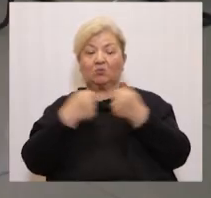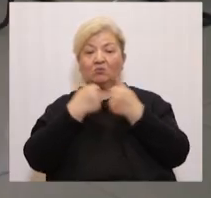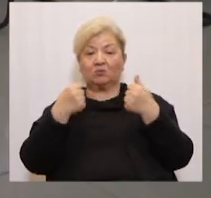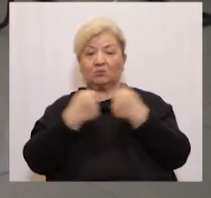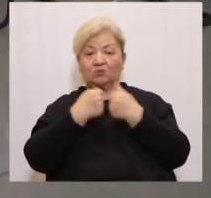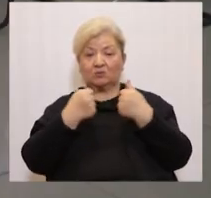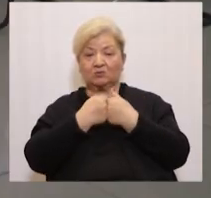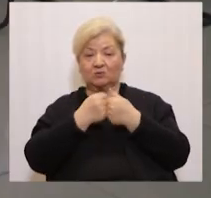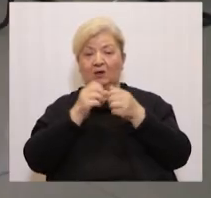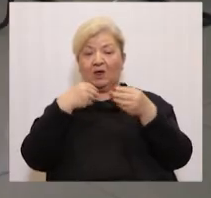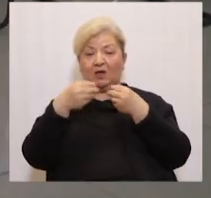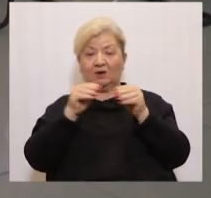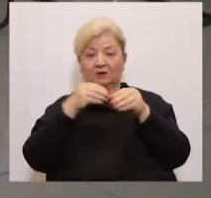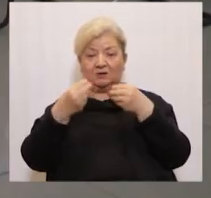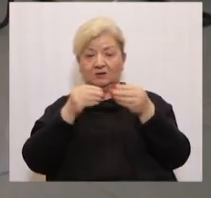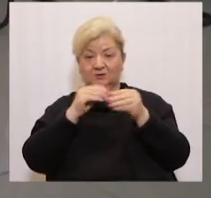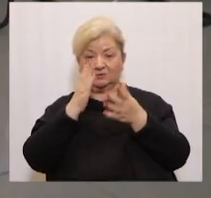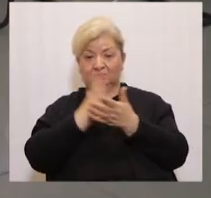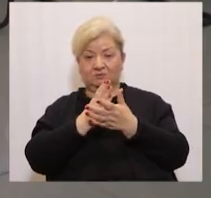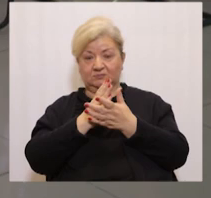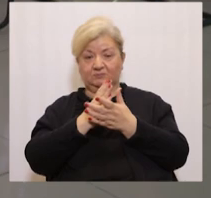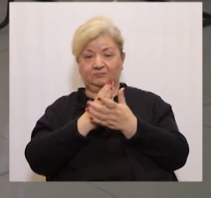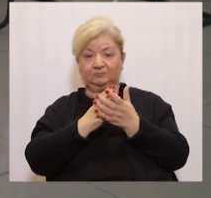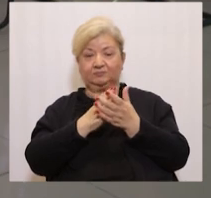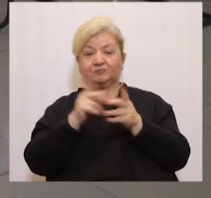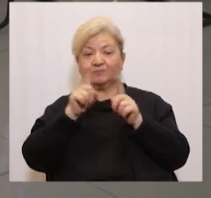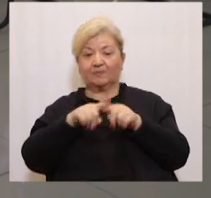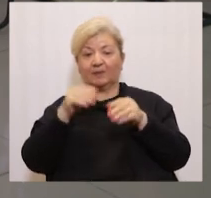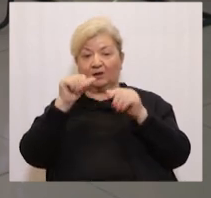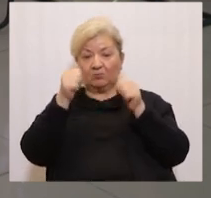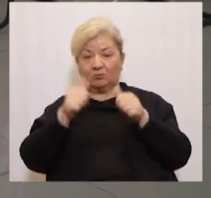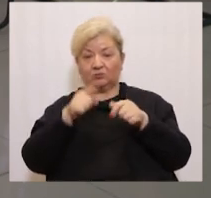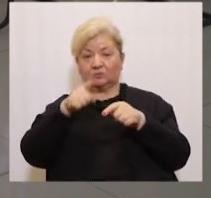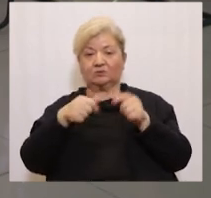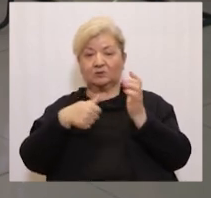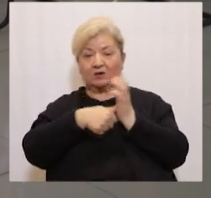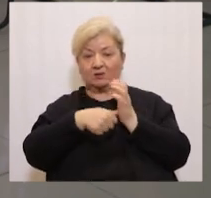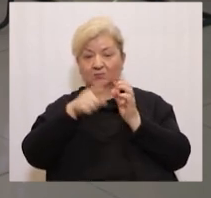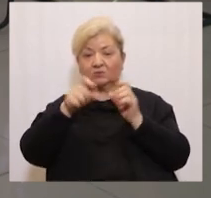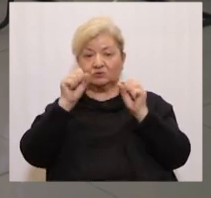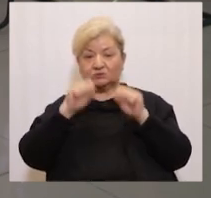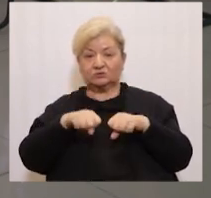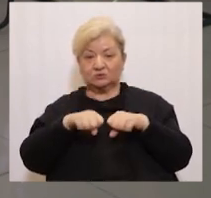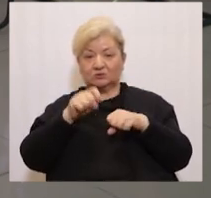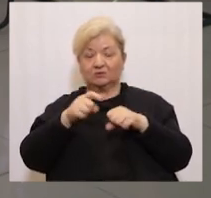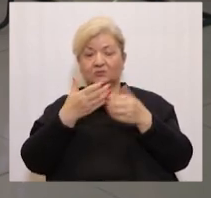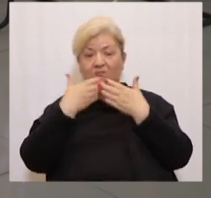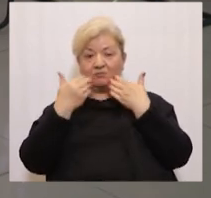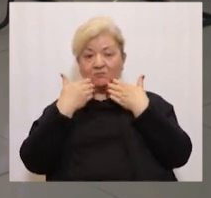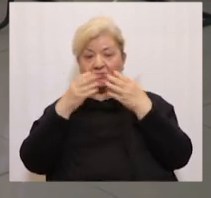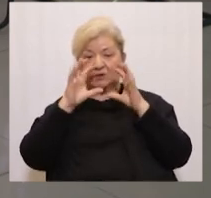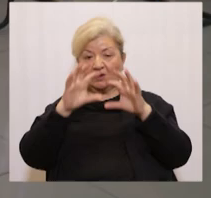შეჯახება მათ შორის არის ელასტიური. ანუ ასეთ მოდელს წარმოვიდგენთ. ასეთი მოდელის დახმარებით ჩვენ შევძელით